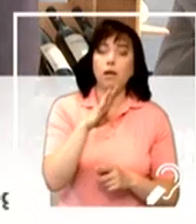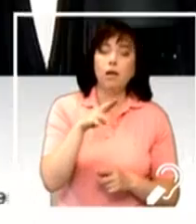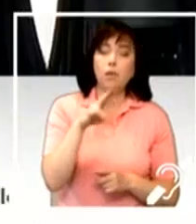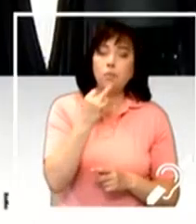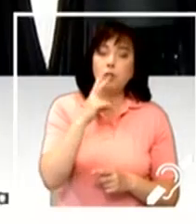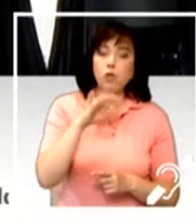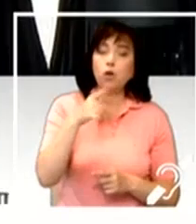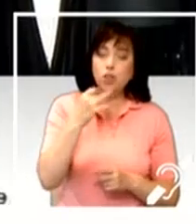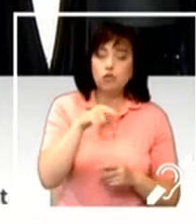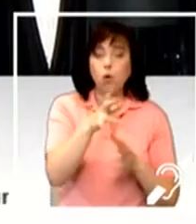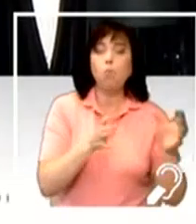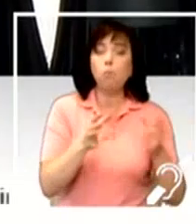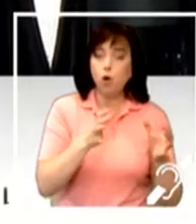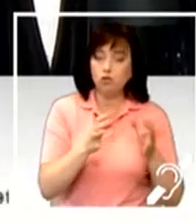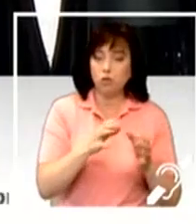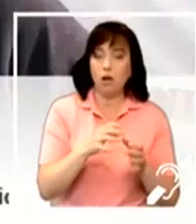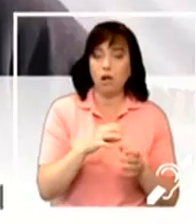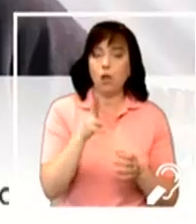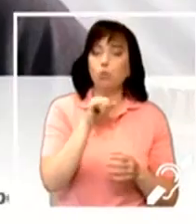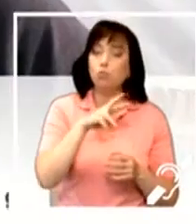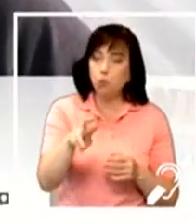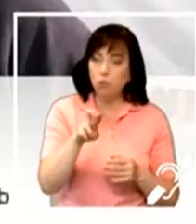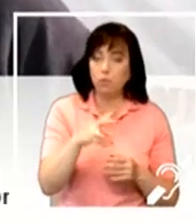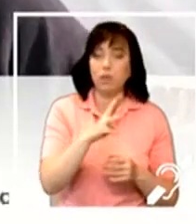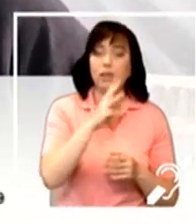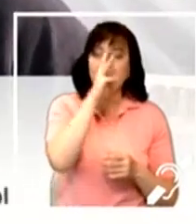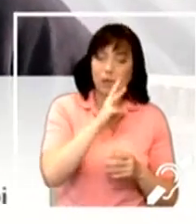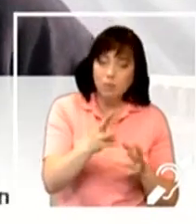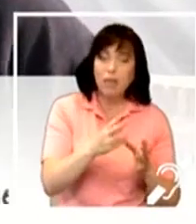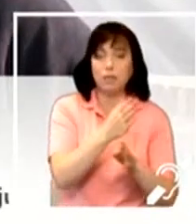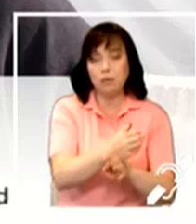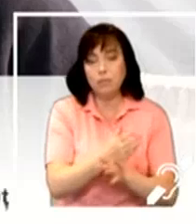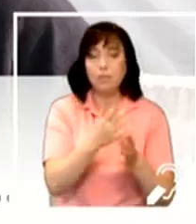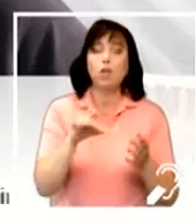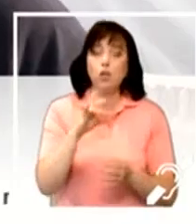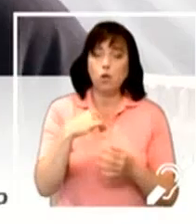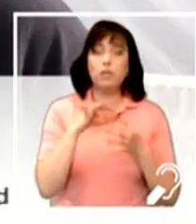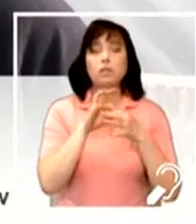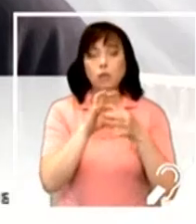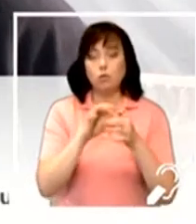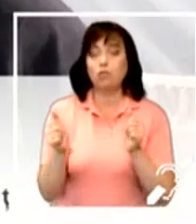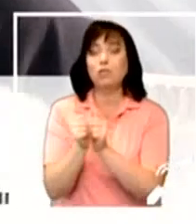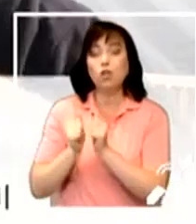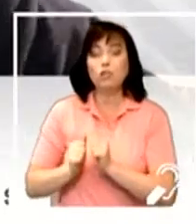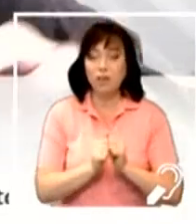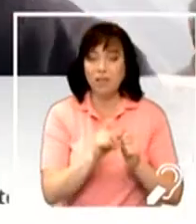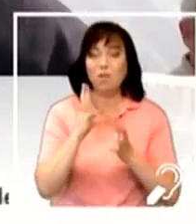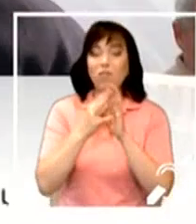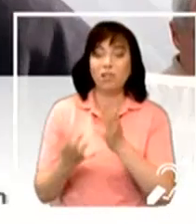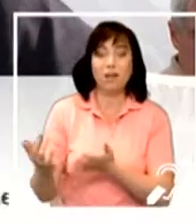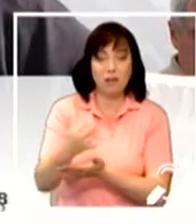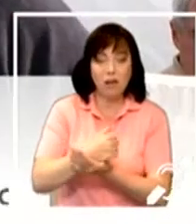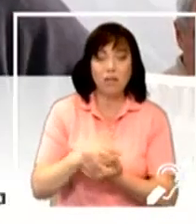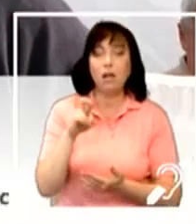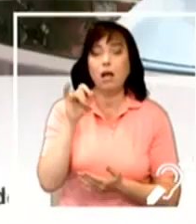într-un butoi de stejar 3 luni. Avem 7 hectare plantație proprie, dar noi colaborăm și cu fermierii din zonă, din zona